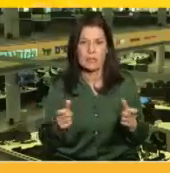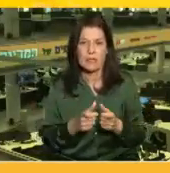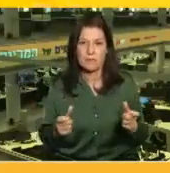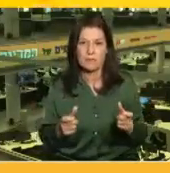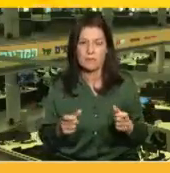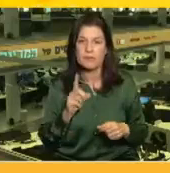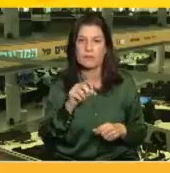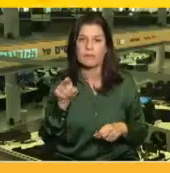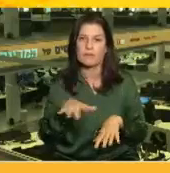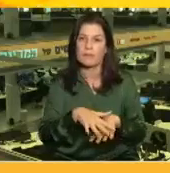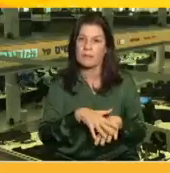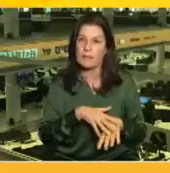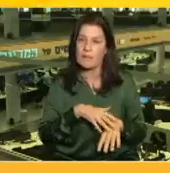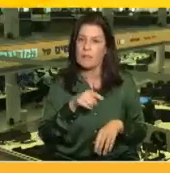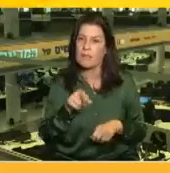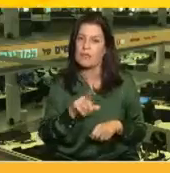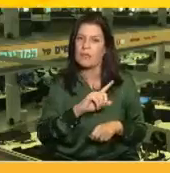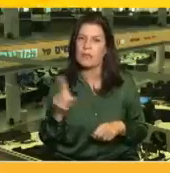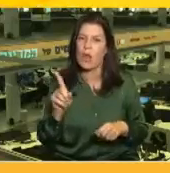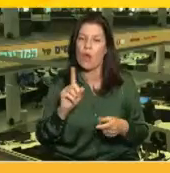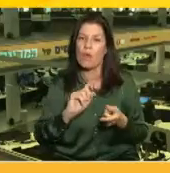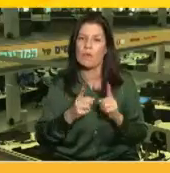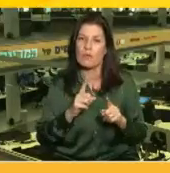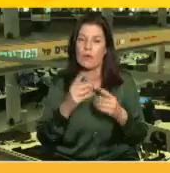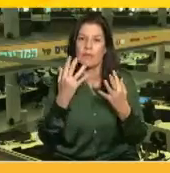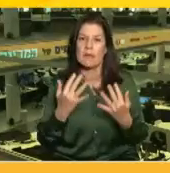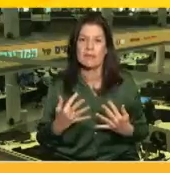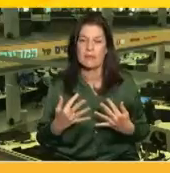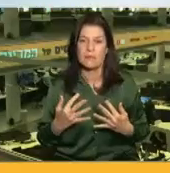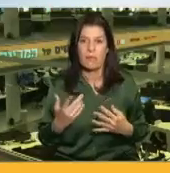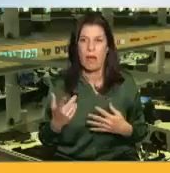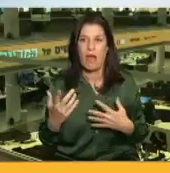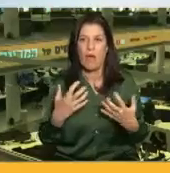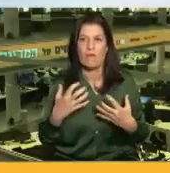אבל את מרגישה שזה לא מתורגם למספר ההופעות בשטח.